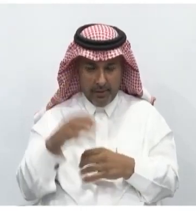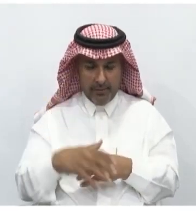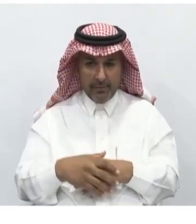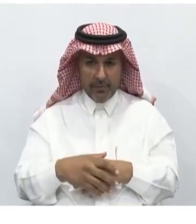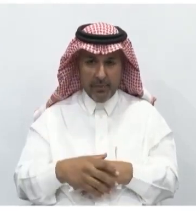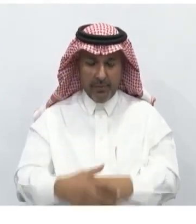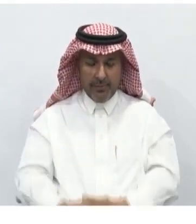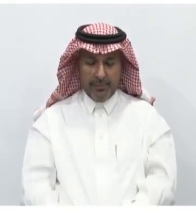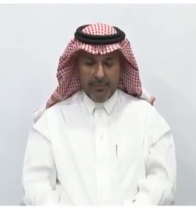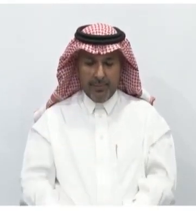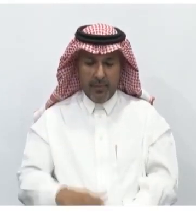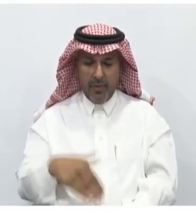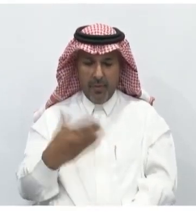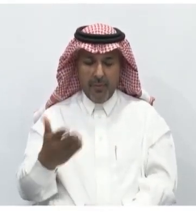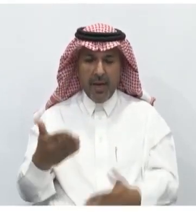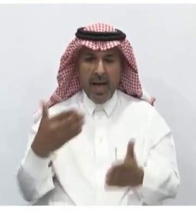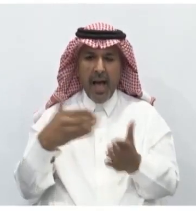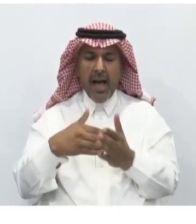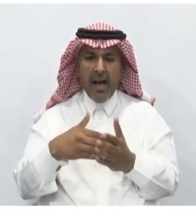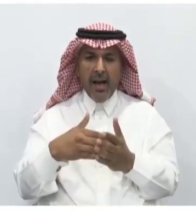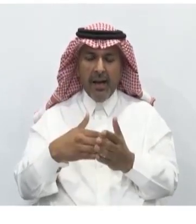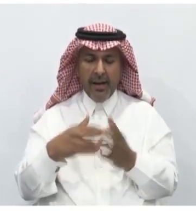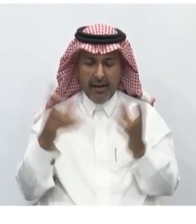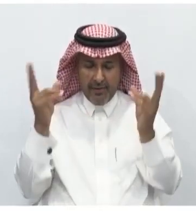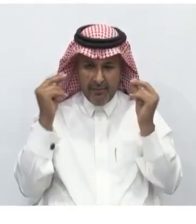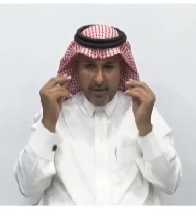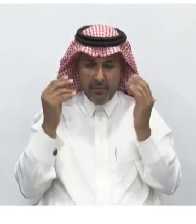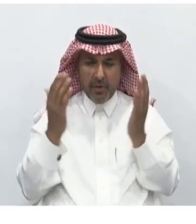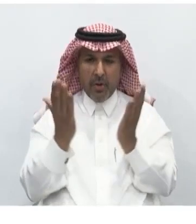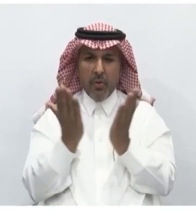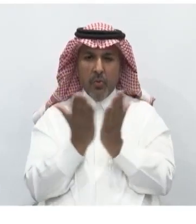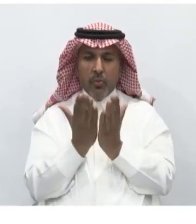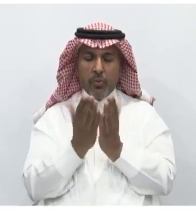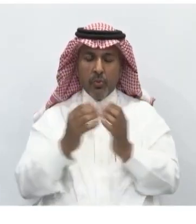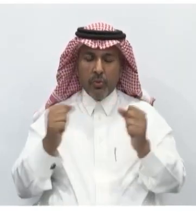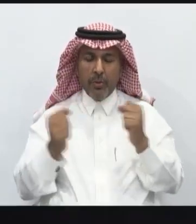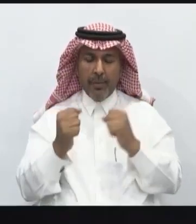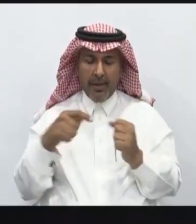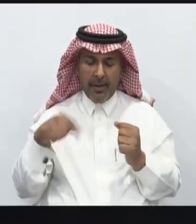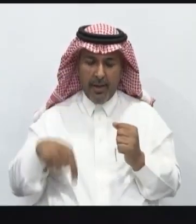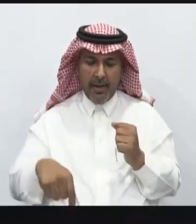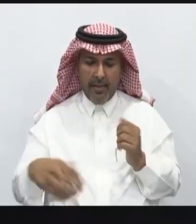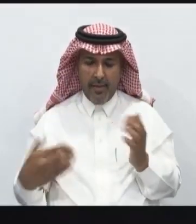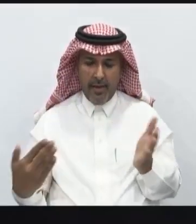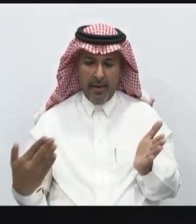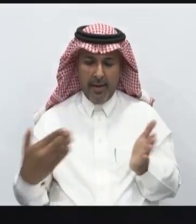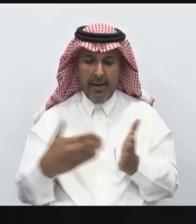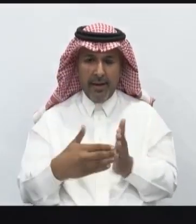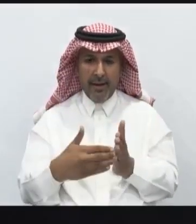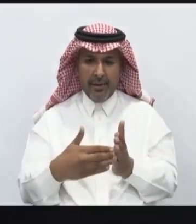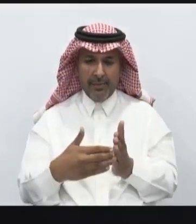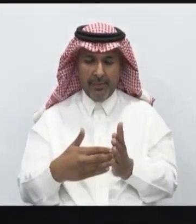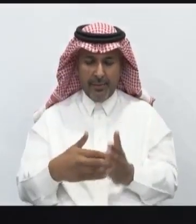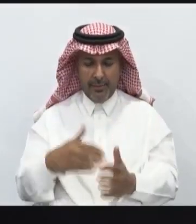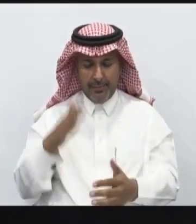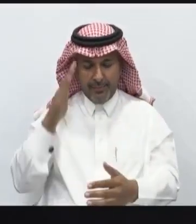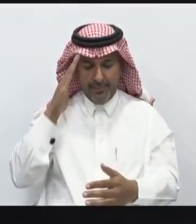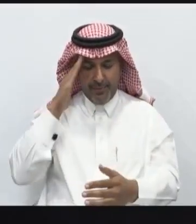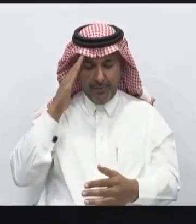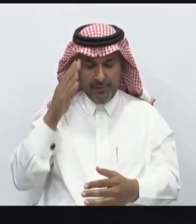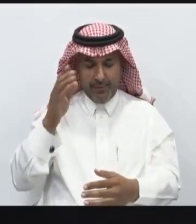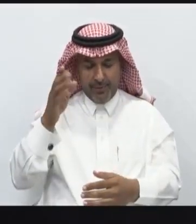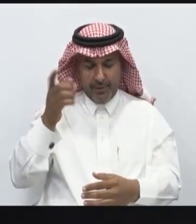التجارية ثم الخلاصة وحل أسئلة التقويم. إلى هنا طلابي نصل إلى نهاية درسنا لهذا اليوم. شكرًا لكم لحسن استماعكم